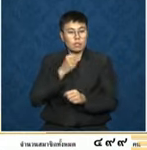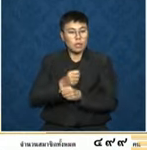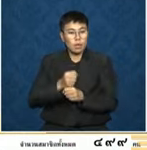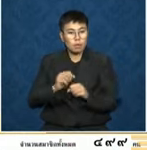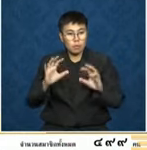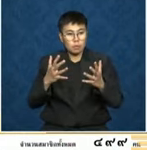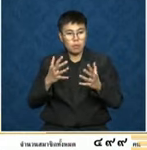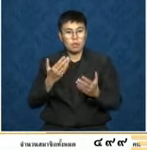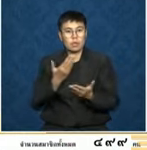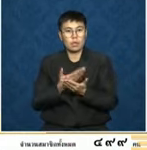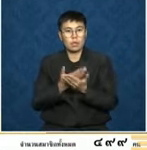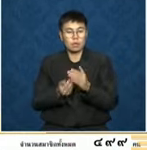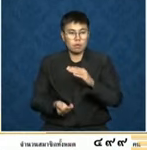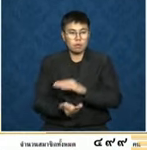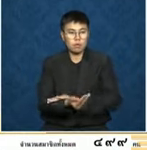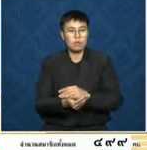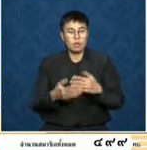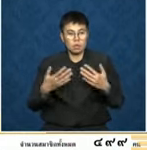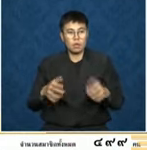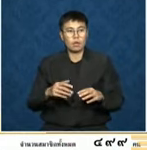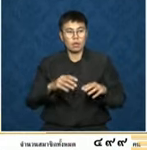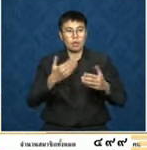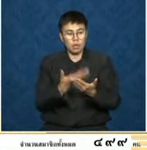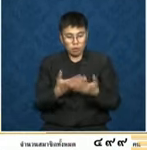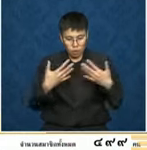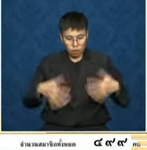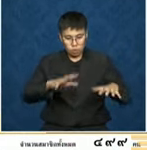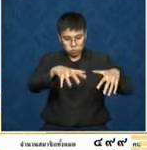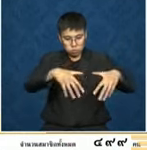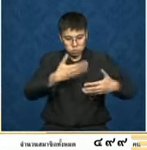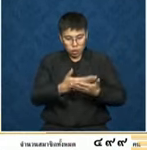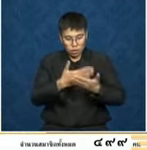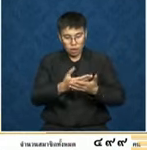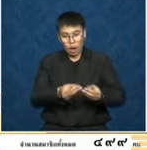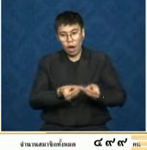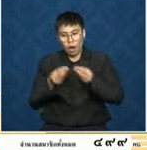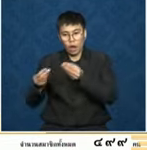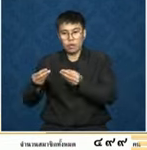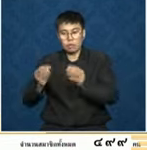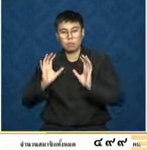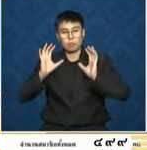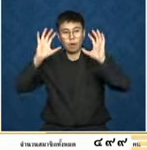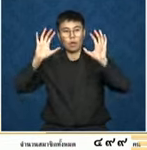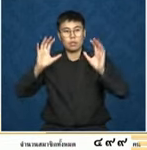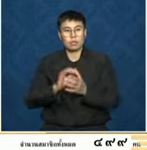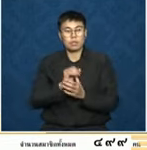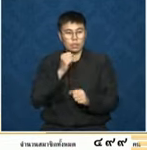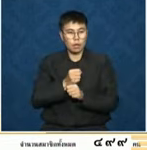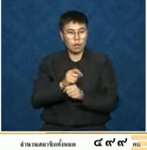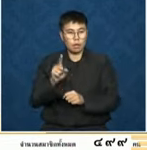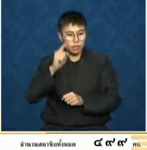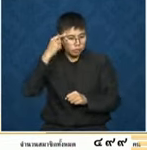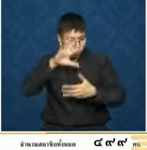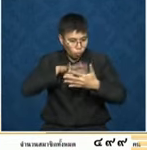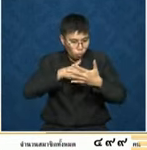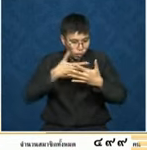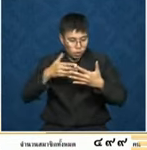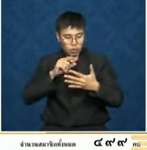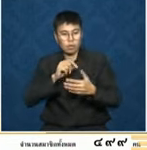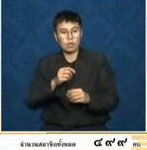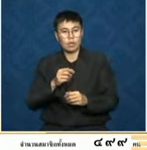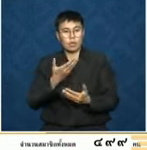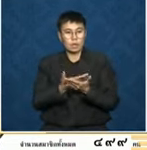การเก็บสวยเก็บภาษีนะครับนำรายได้เข้ารัฐนะครับกับการวางนโยบายภาครัฐนะครับก็จะมีผลในการวางแผนติดตามจัด